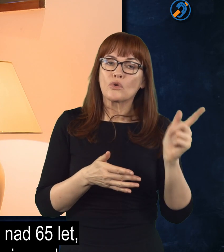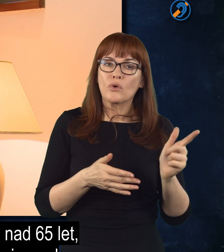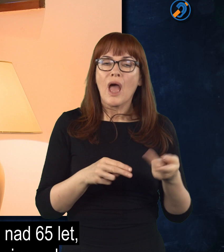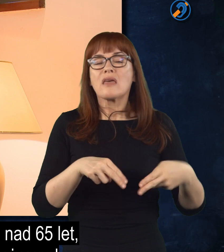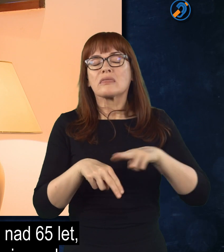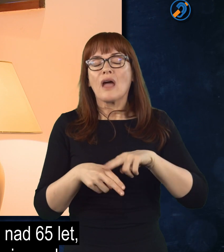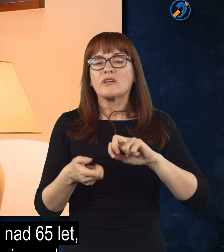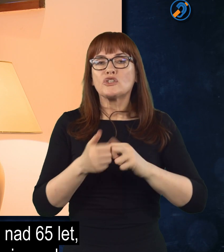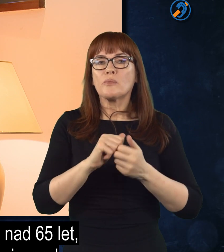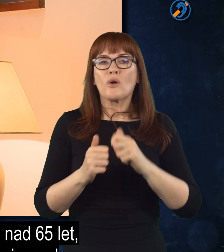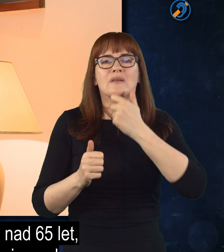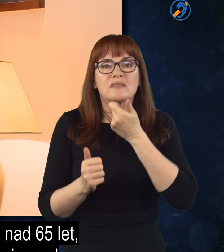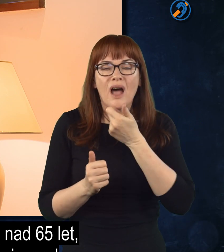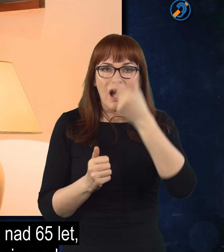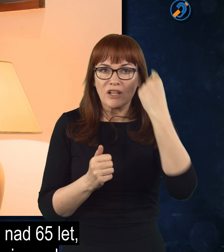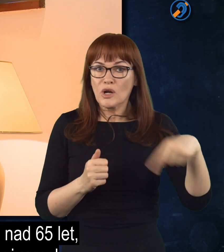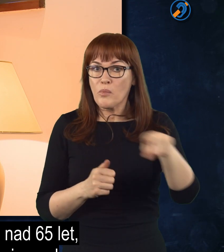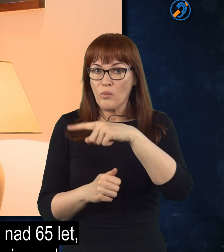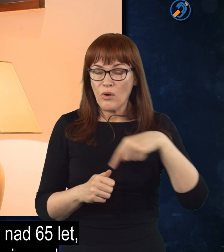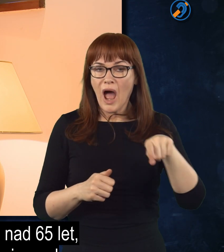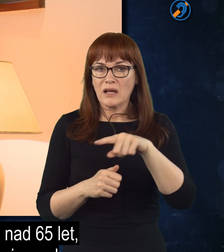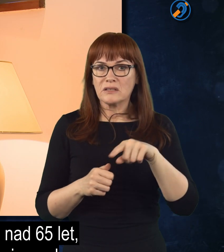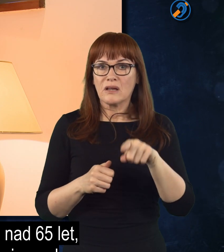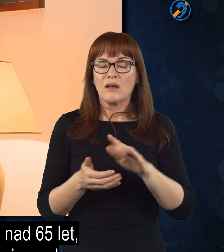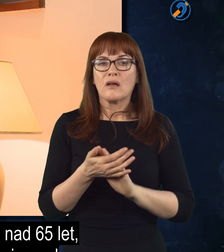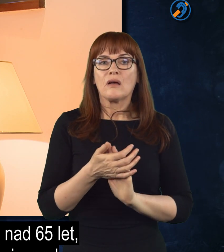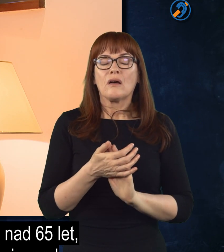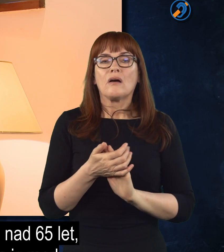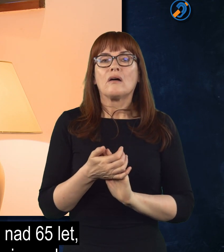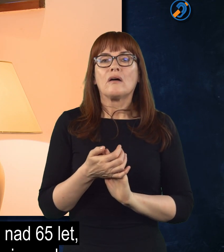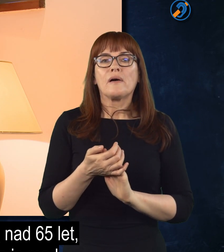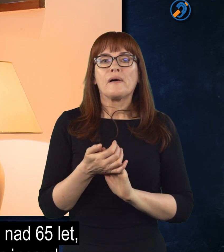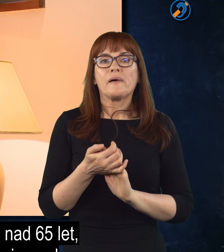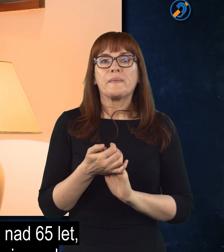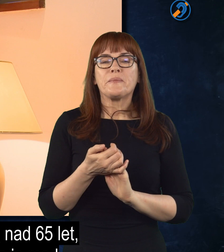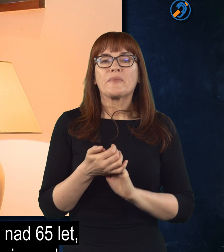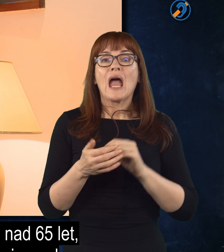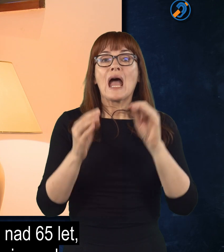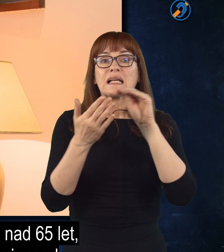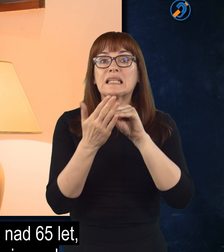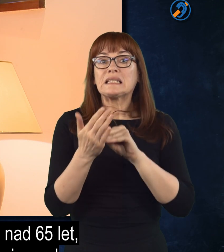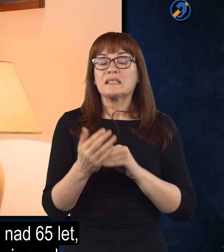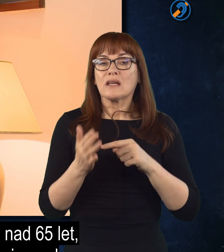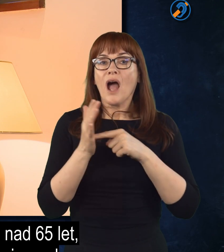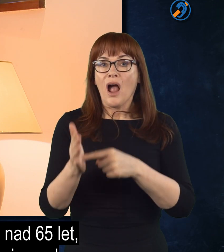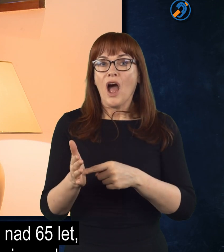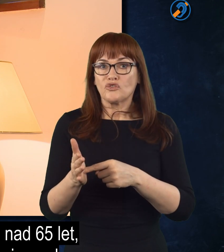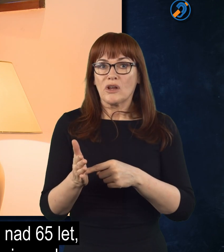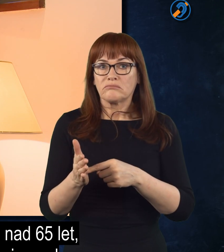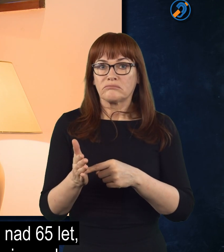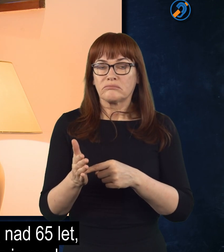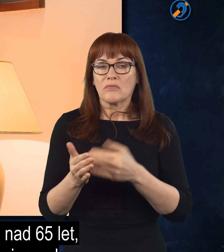drugje. Največ problem so pa starejše populacije, nad 65 let. Statistika kaže, da